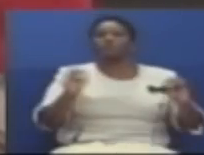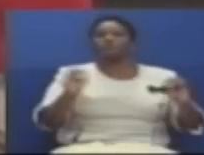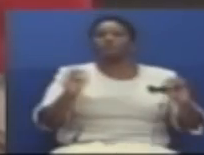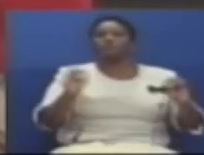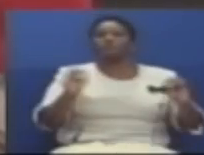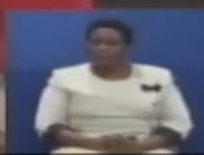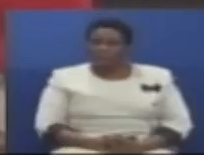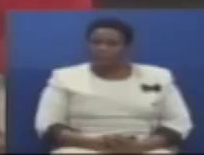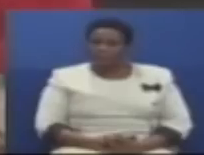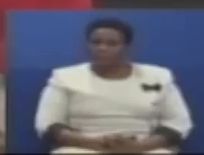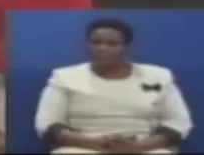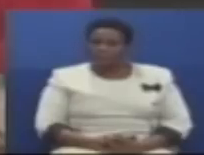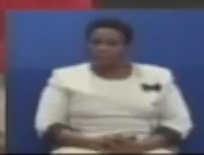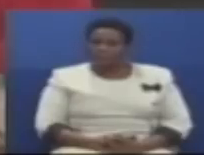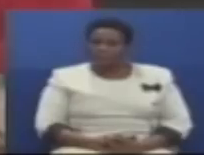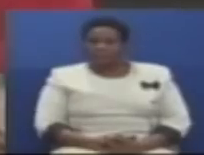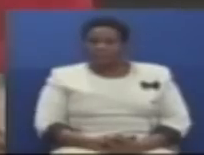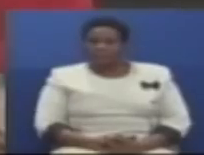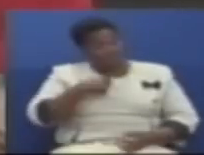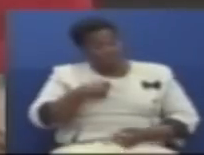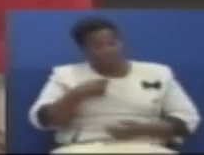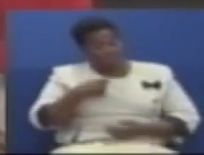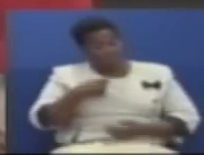Kwa hiyo mimi ni mwanasiasa.